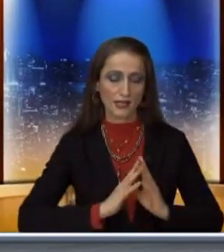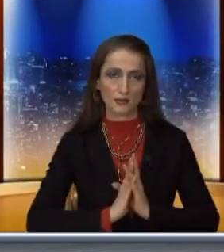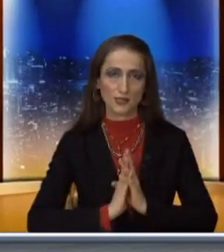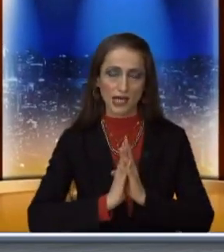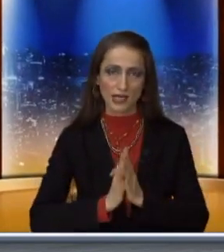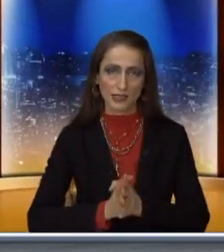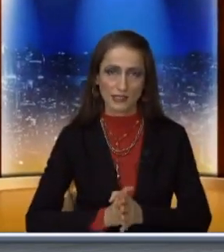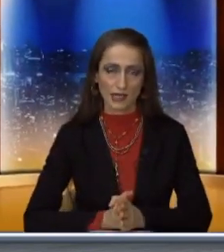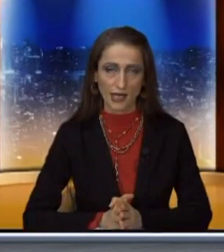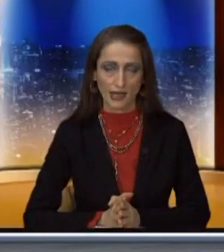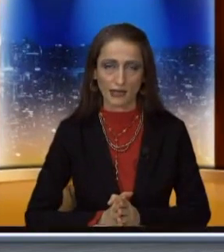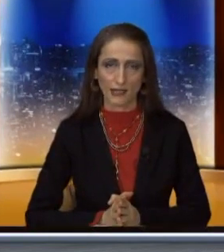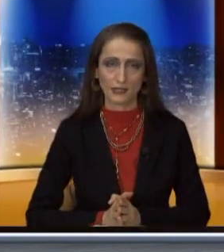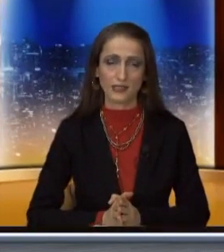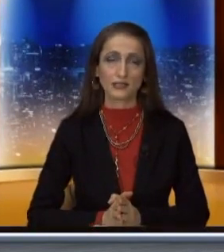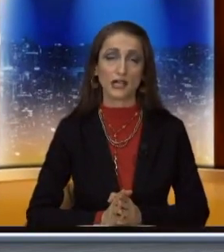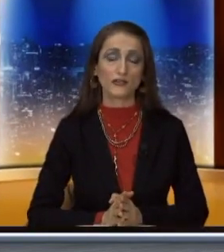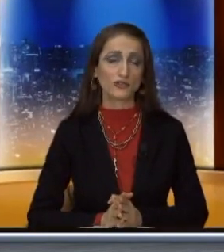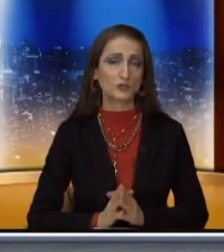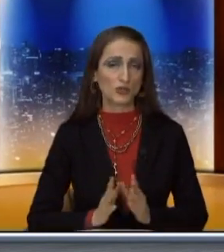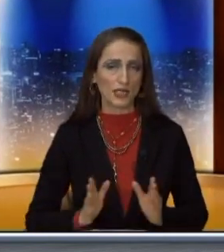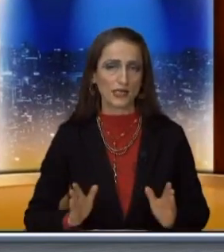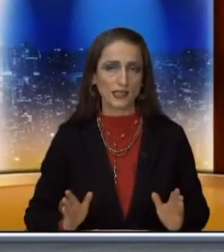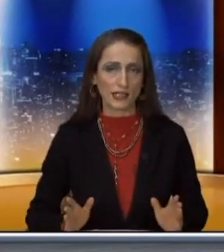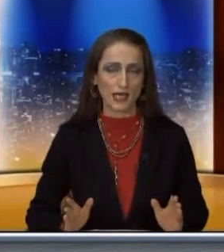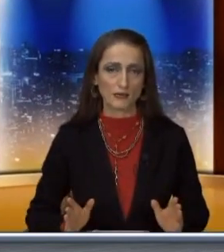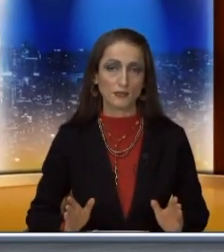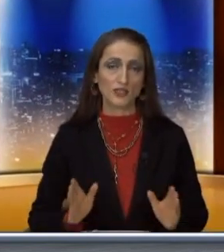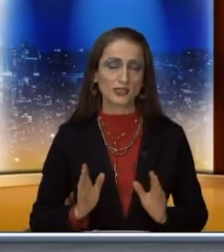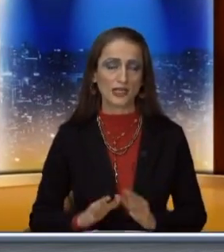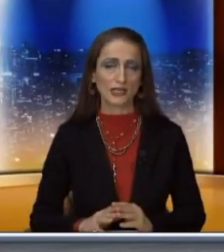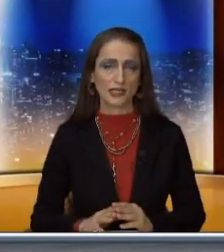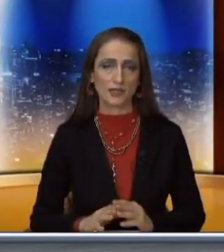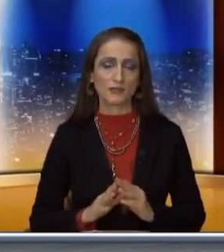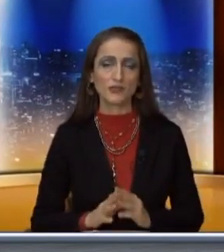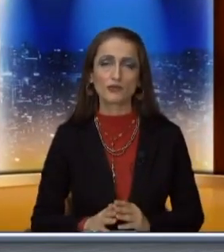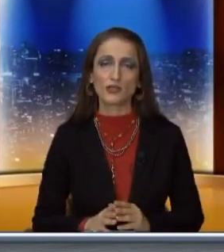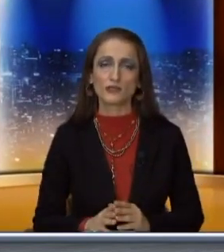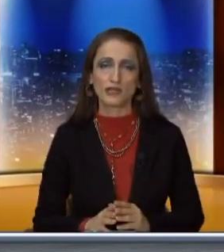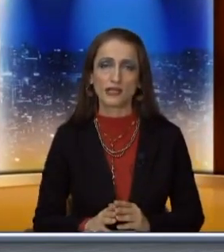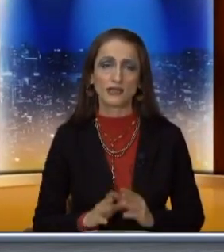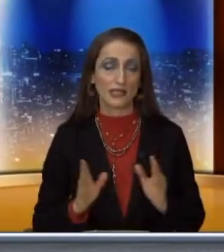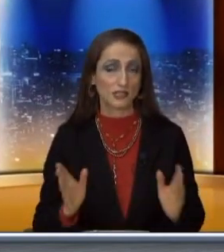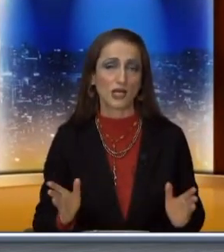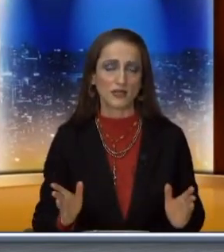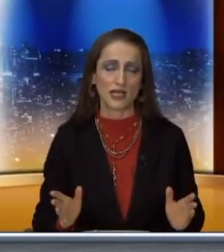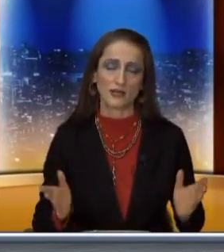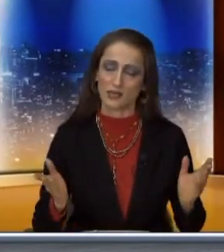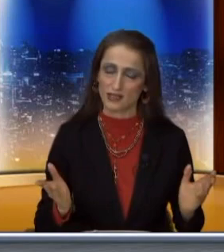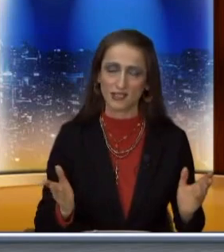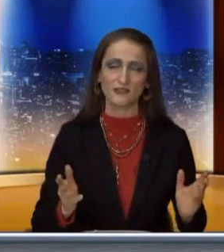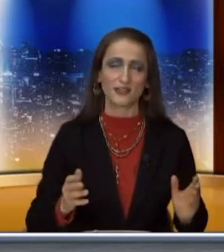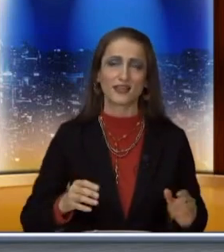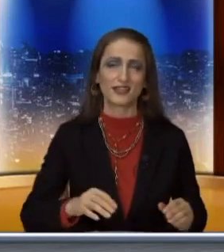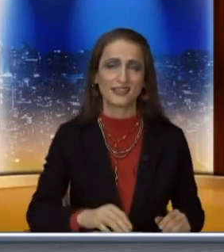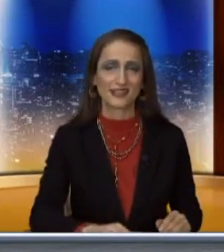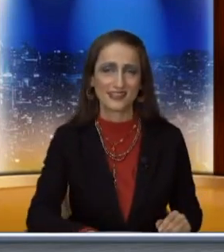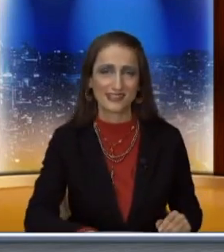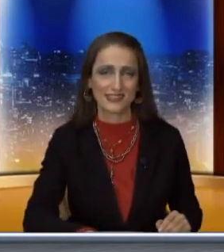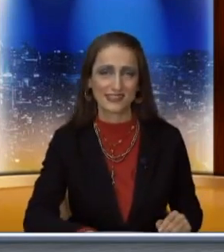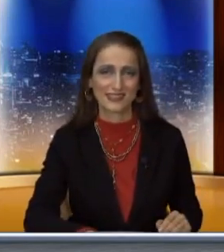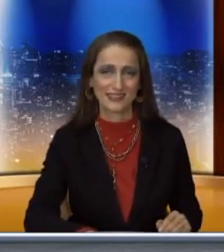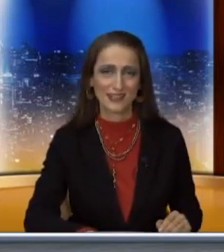فلهذا بداية هالحلقة نريد نعرف جمهور قناة القيامة بشخصك الكريم، من هو الأستاذ هشام الذهبي؟ تفضل.